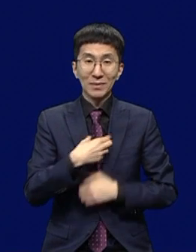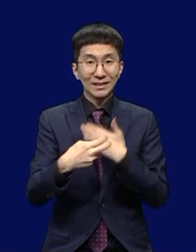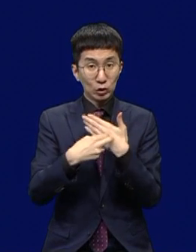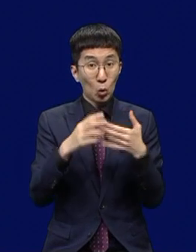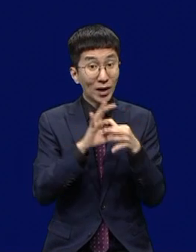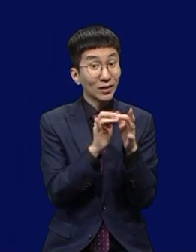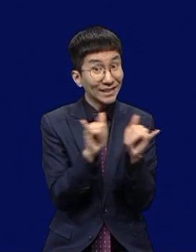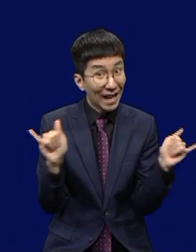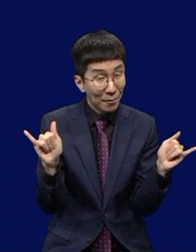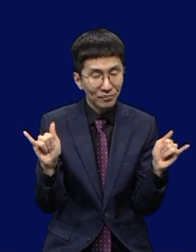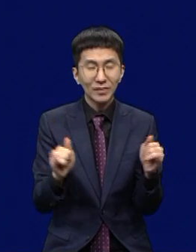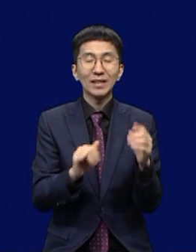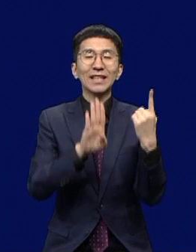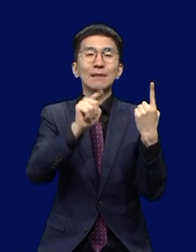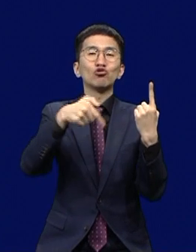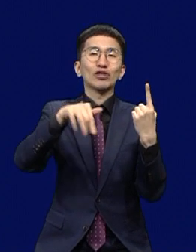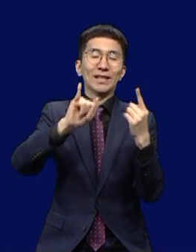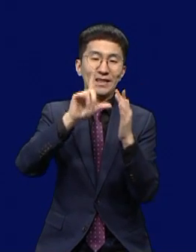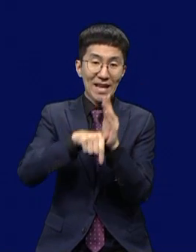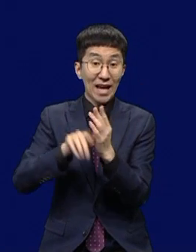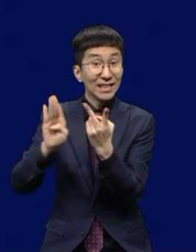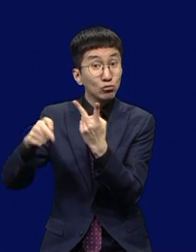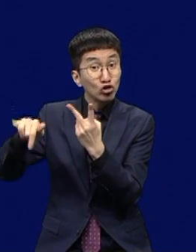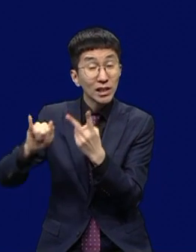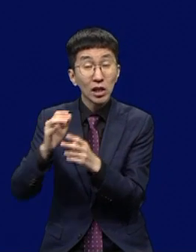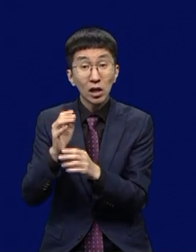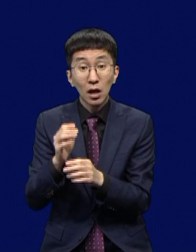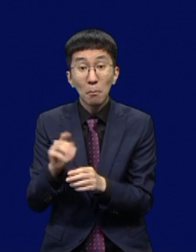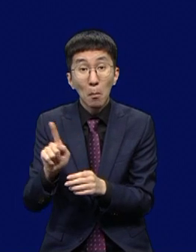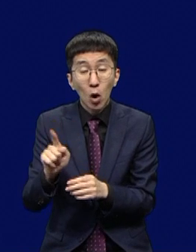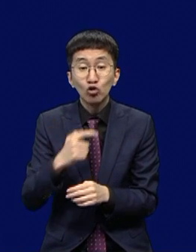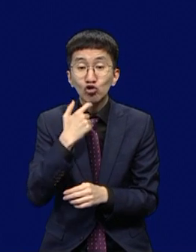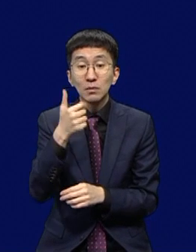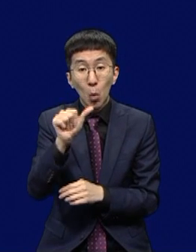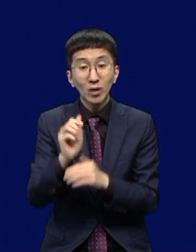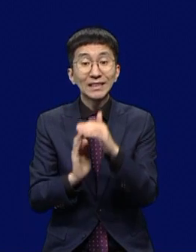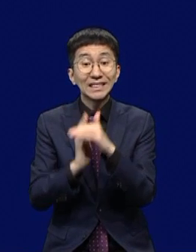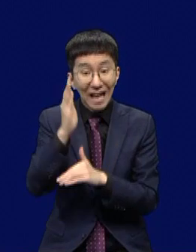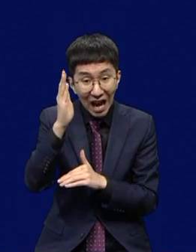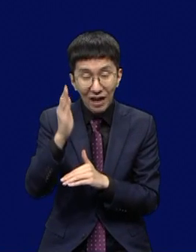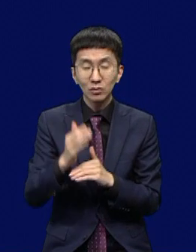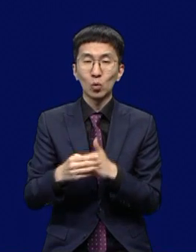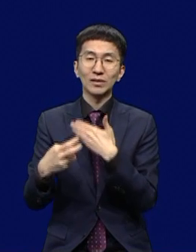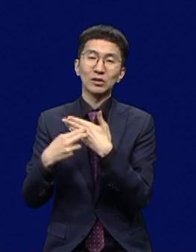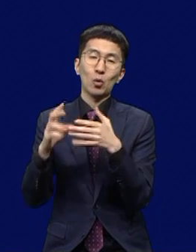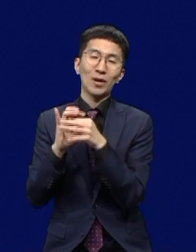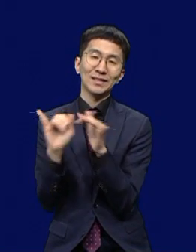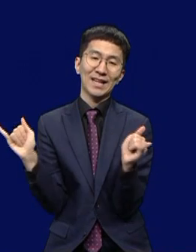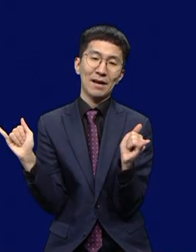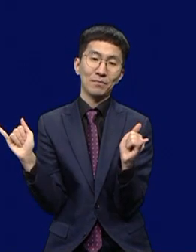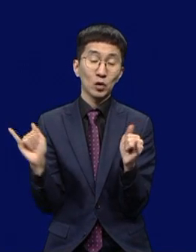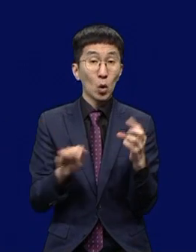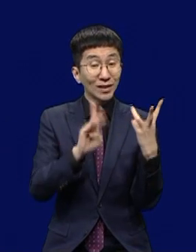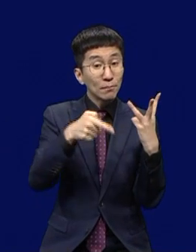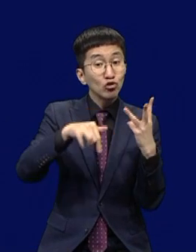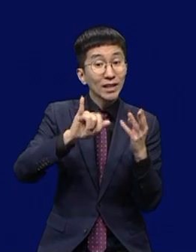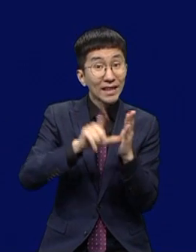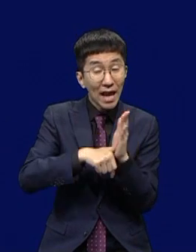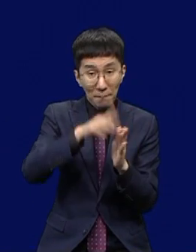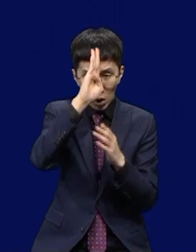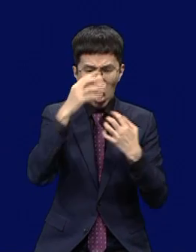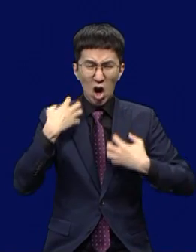2분기에는 65세 이상 노인과 의료기관 등 종사자 3분기에는 성인 만성질환자 와